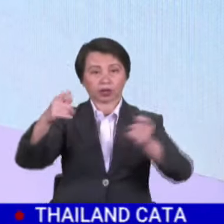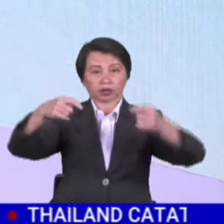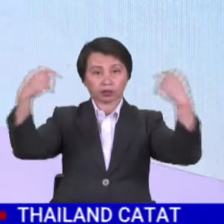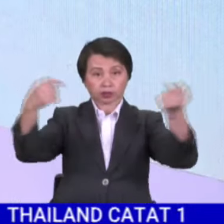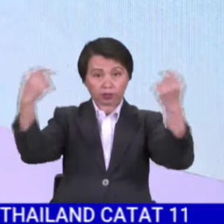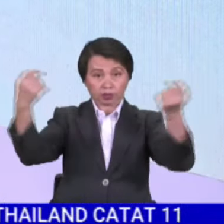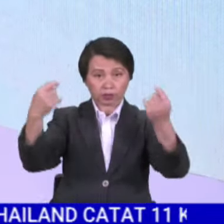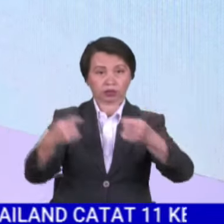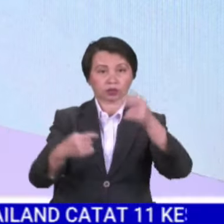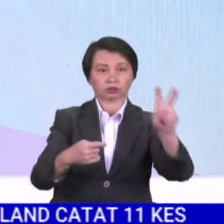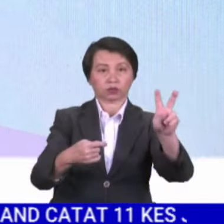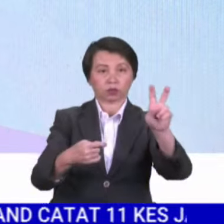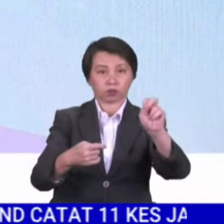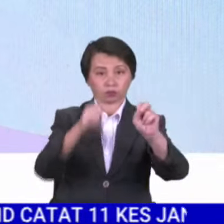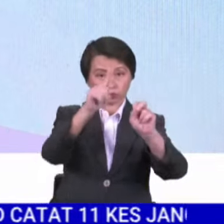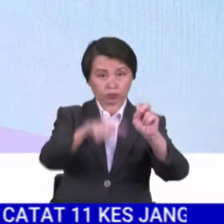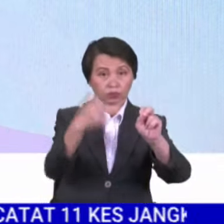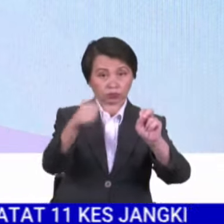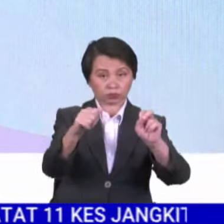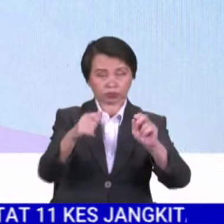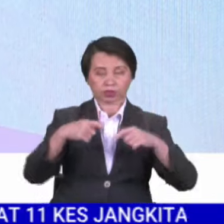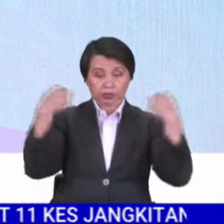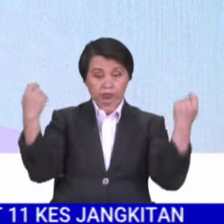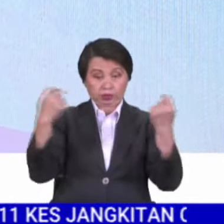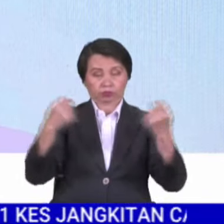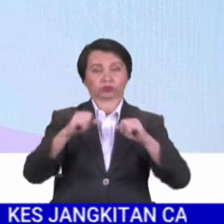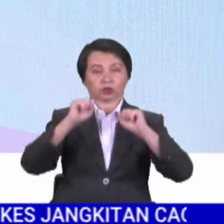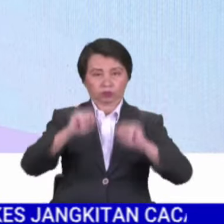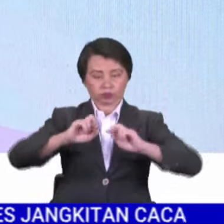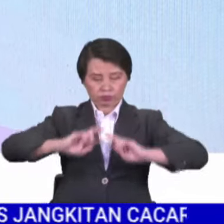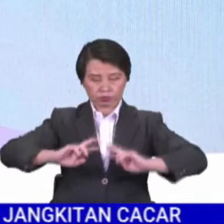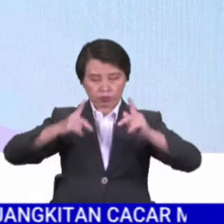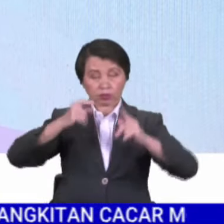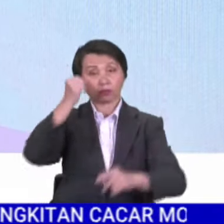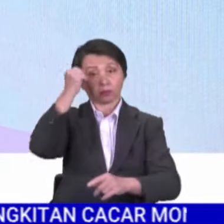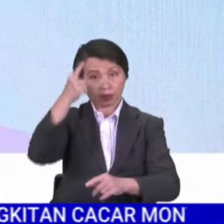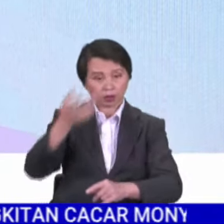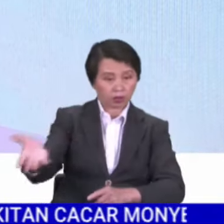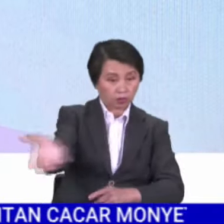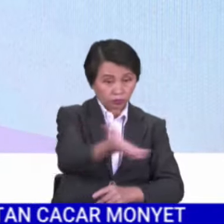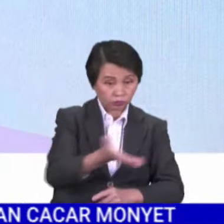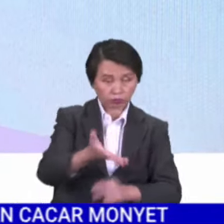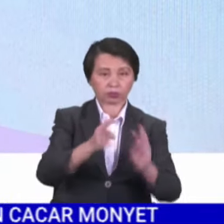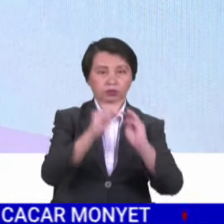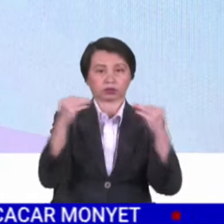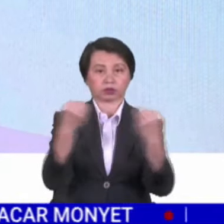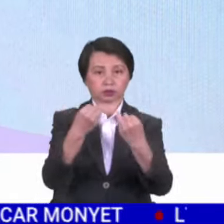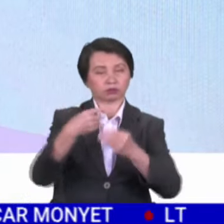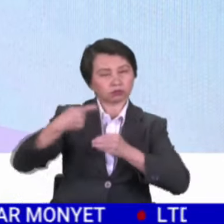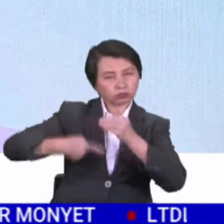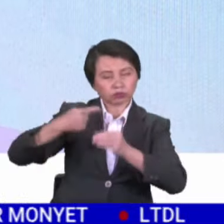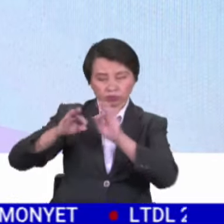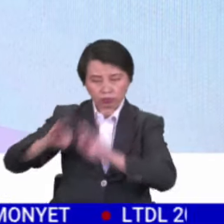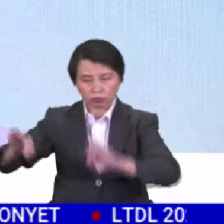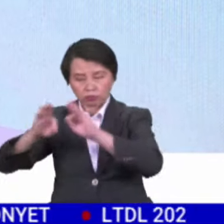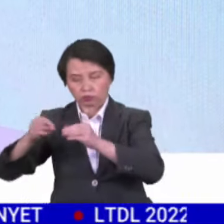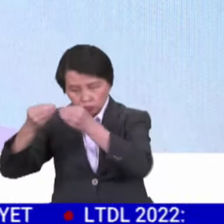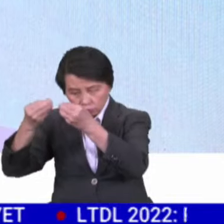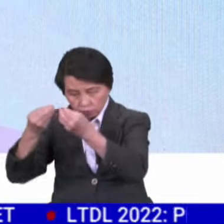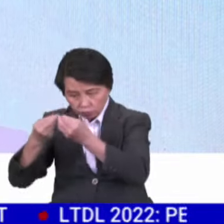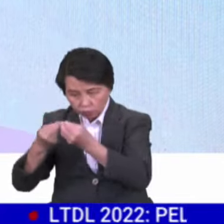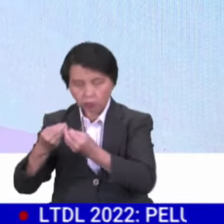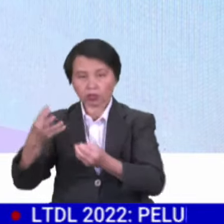pada 20 Oktober ini. Sambutan ini diharap dapat meningkatkan kefahaman semua lapisan masyarakat mengenai kepentingan